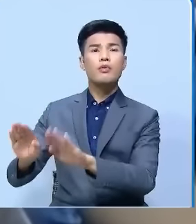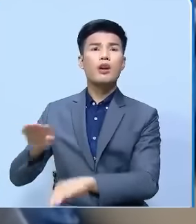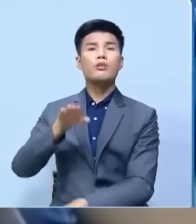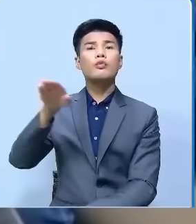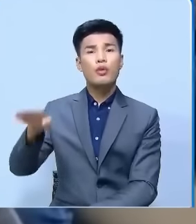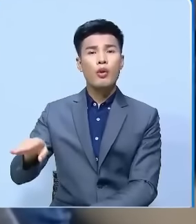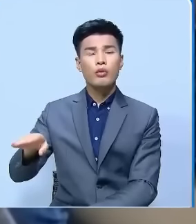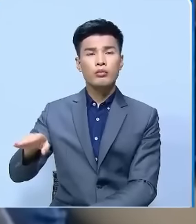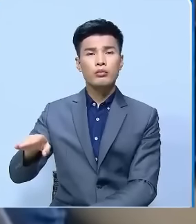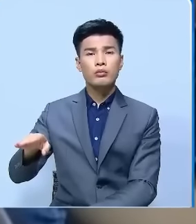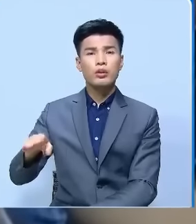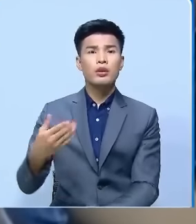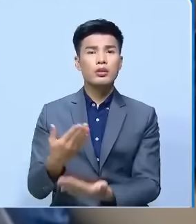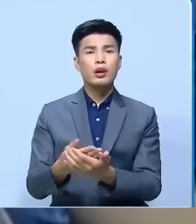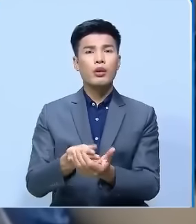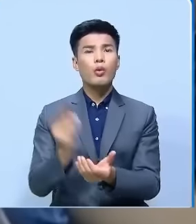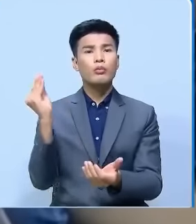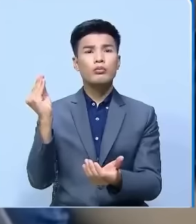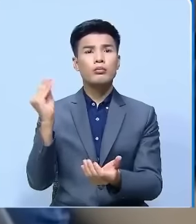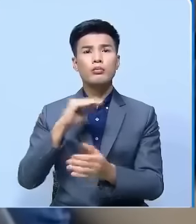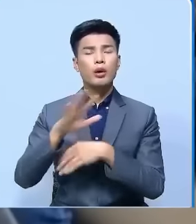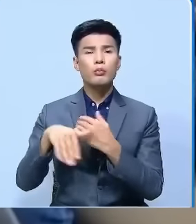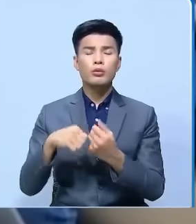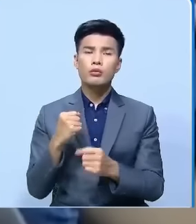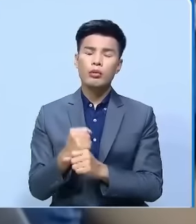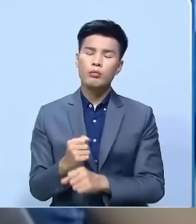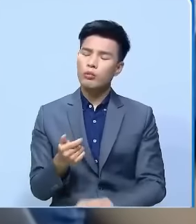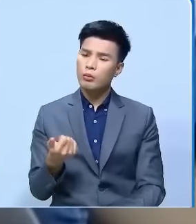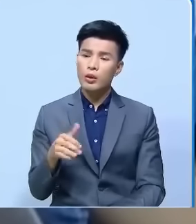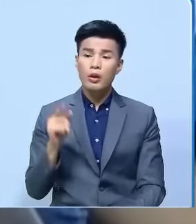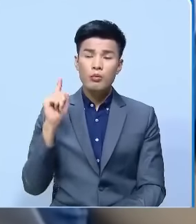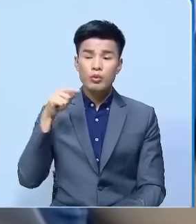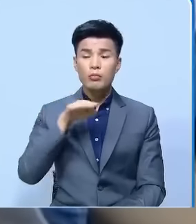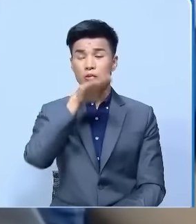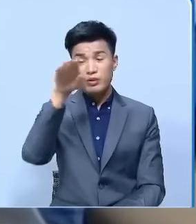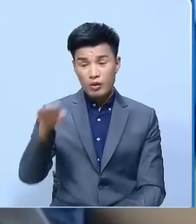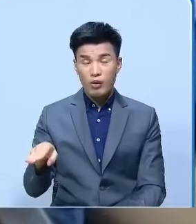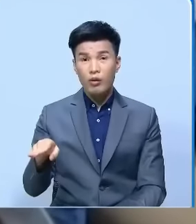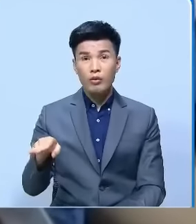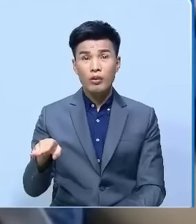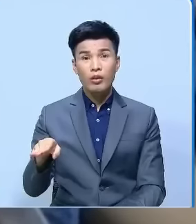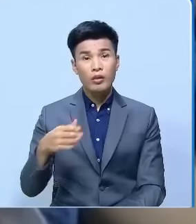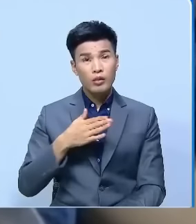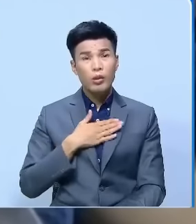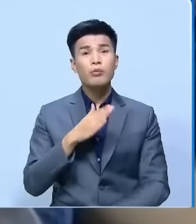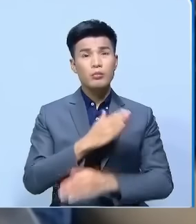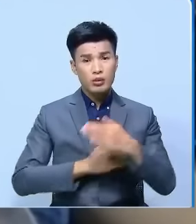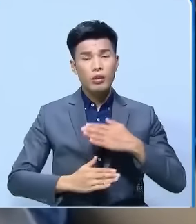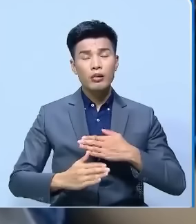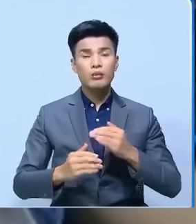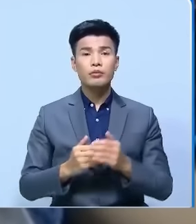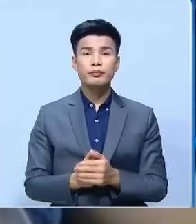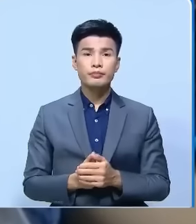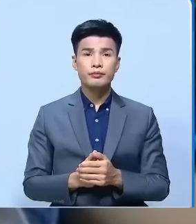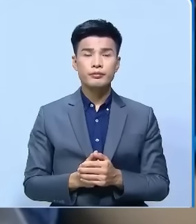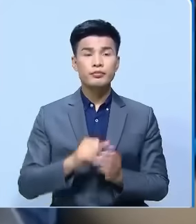สุดท้ายแล้วน้องแบบกดหมดเกลี้ยงโอ้ทำกันได้ลงคอพี่สาวตัวเองแท้ๆแล้วก็พี่สาวเนี่ยก็พิการด้วยนะคะไป